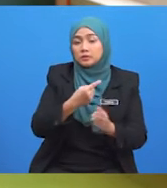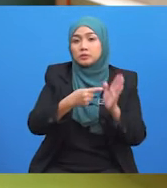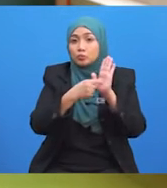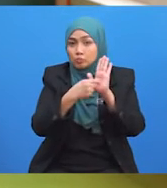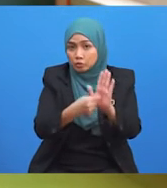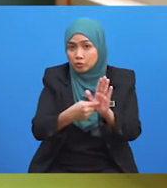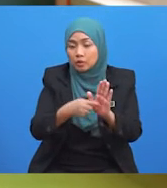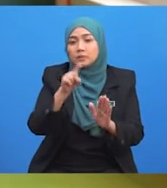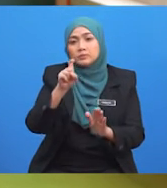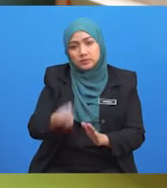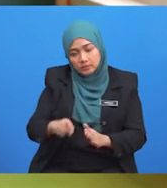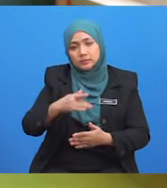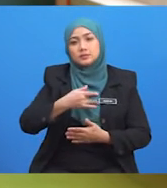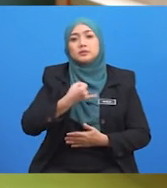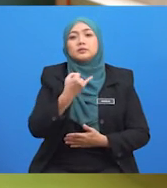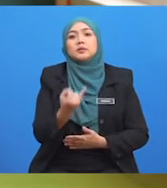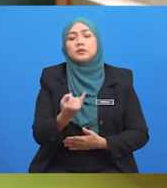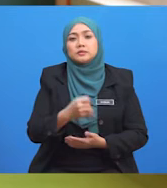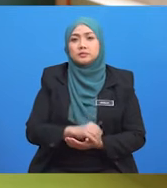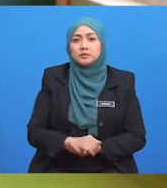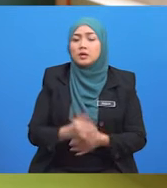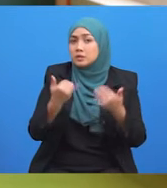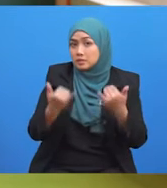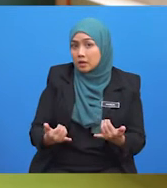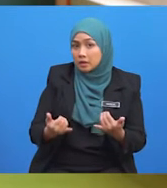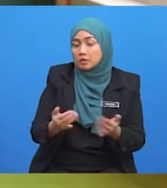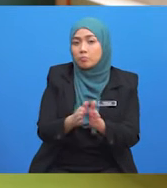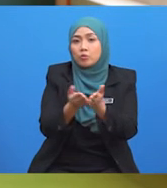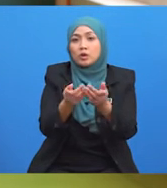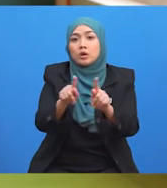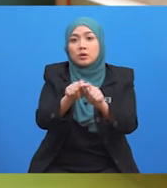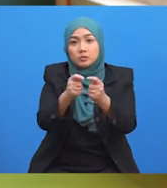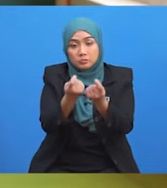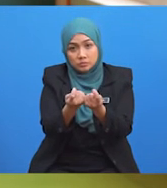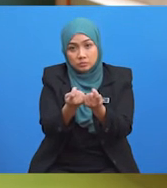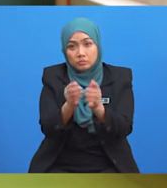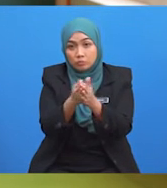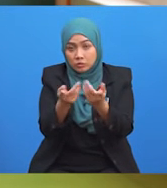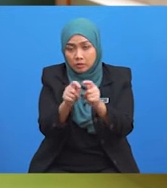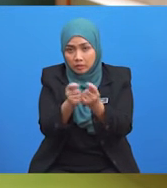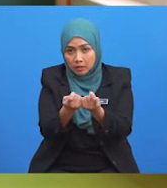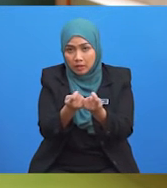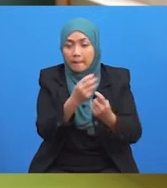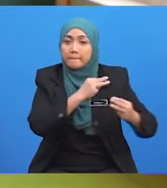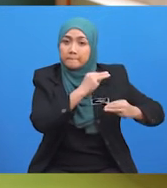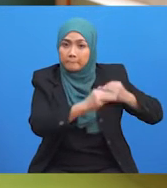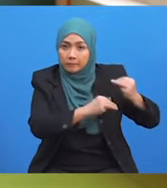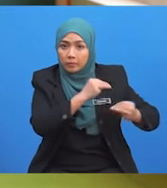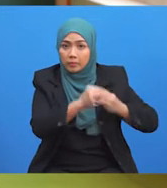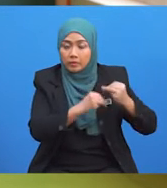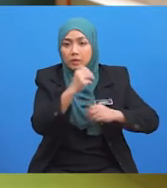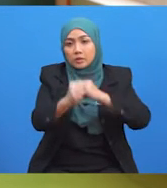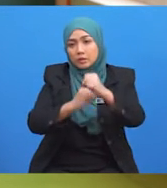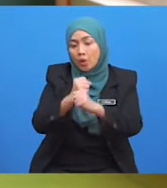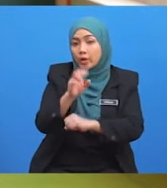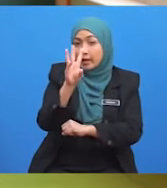mestilah ikhlas. Sekarang, buka buku teks Pendidikan Moral SK tahun